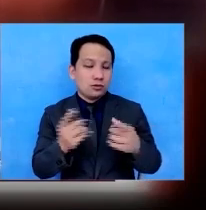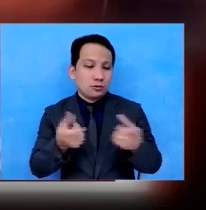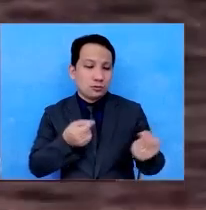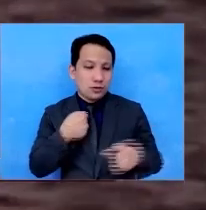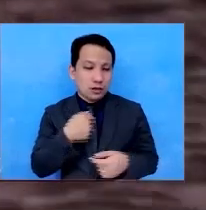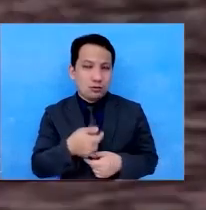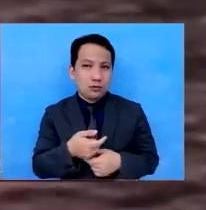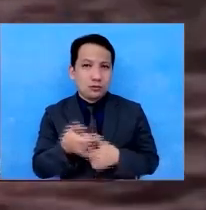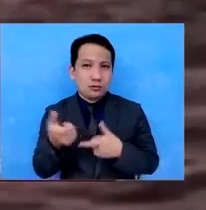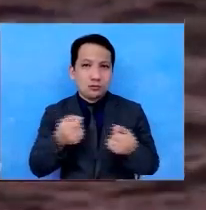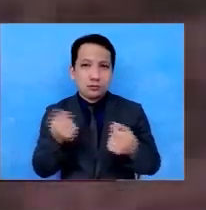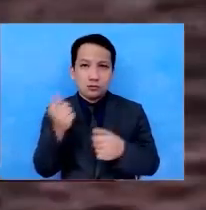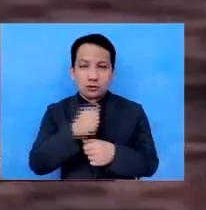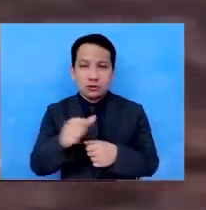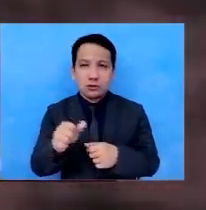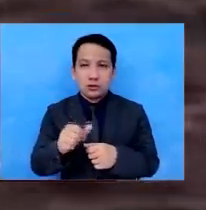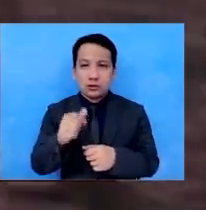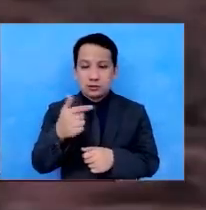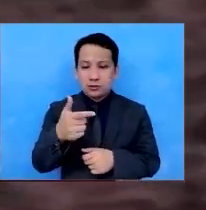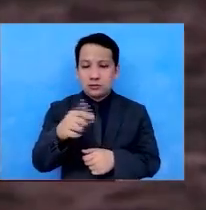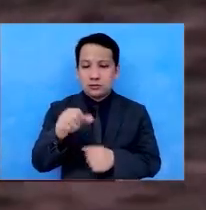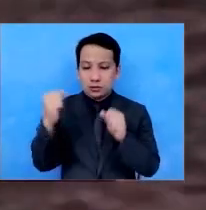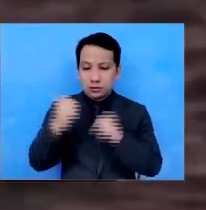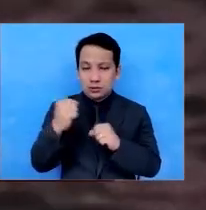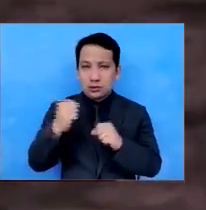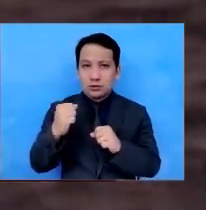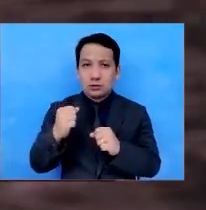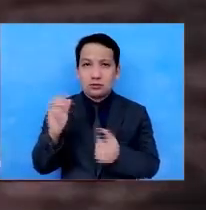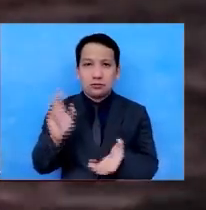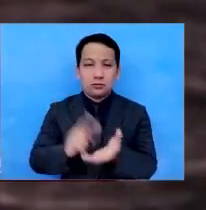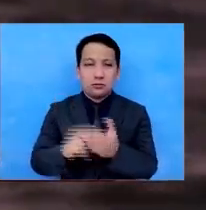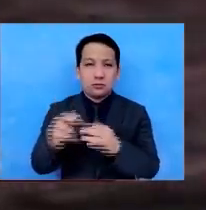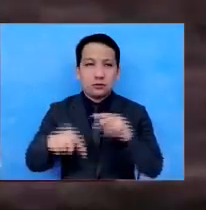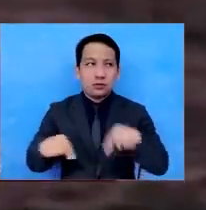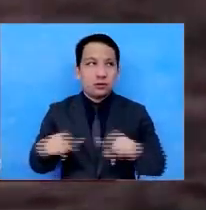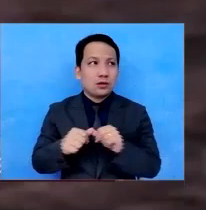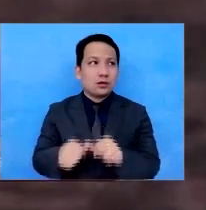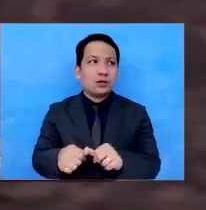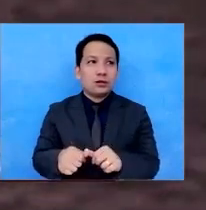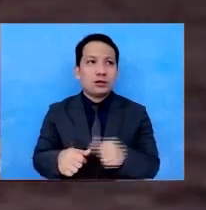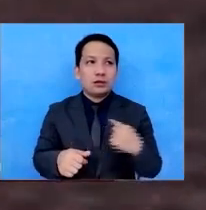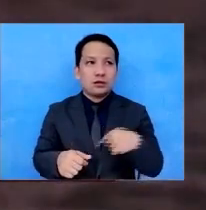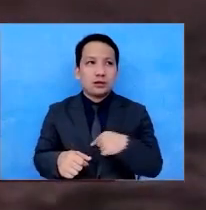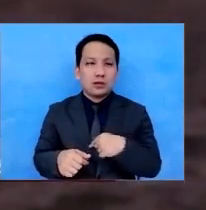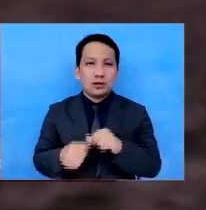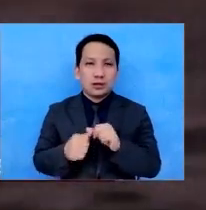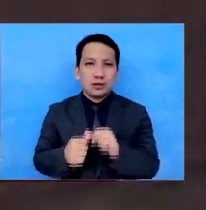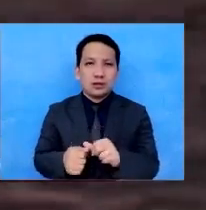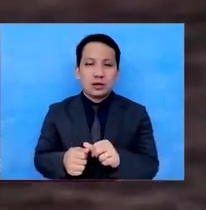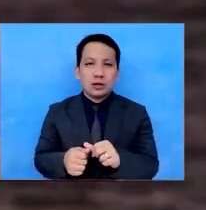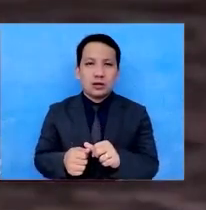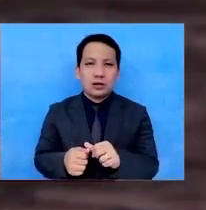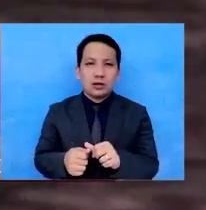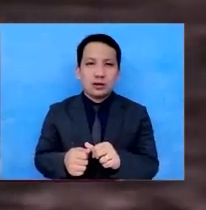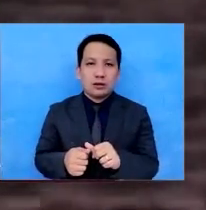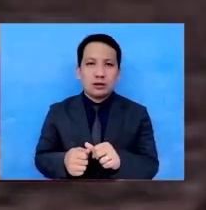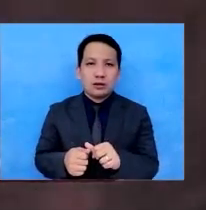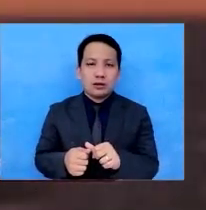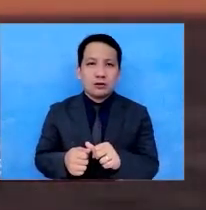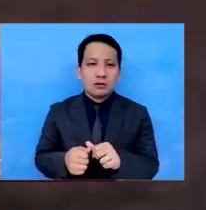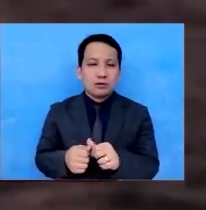yung kahit na yung Geneva Agreement, wala pang laser nung araw. Aralin natin, maikitignan natin, baka we can trigger or we can use